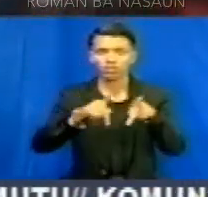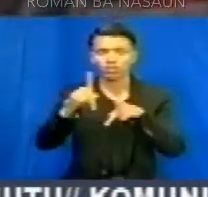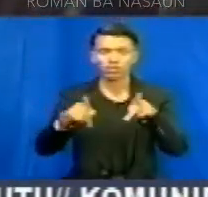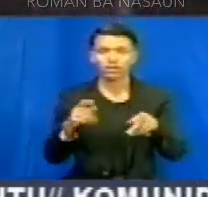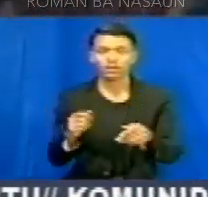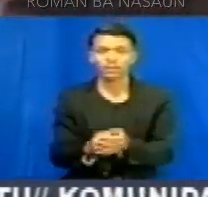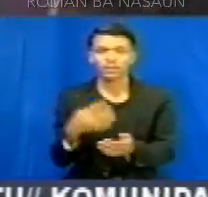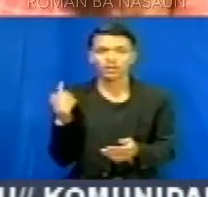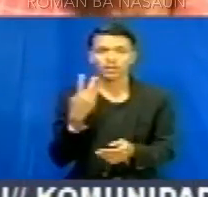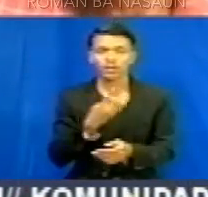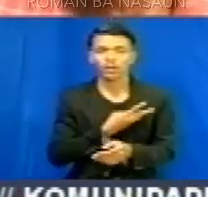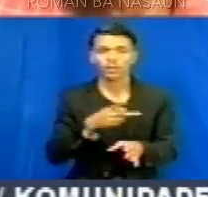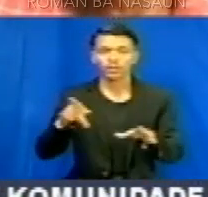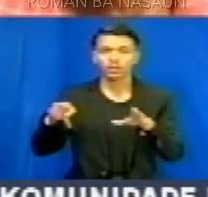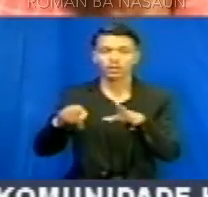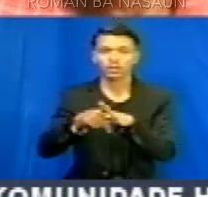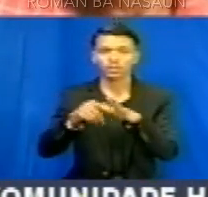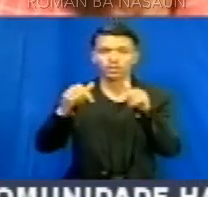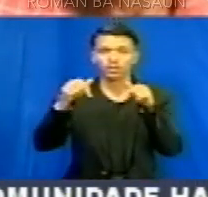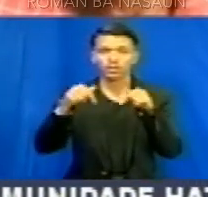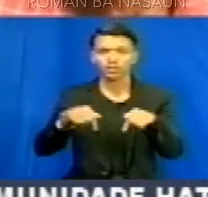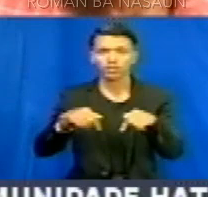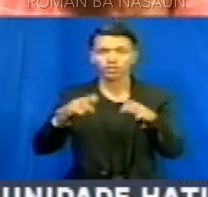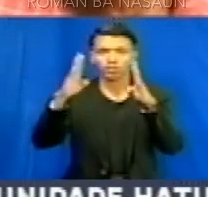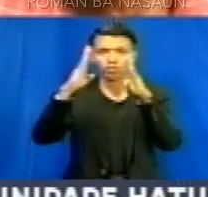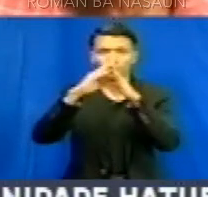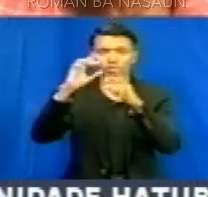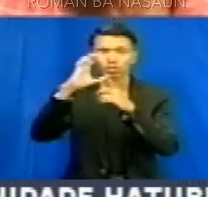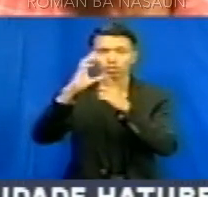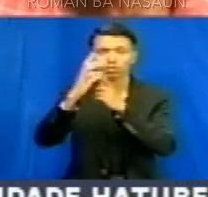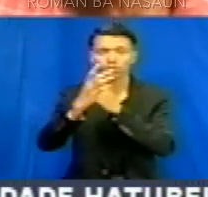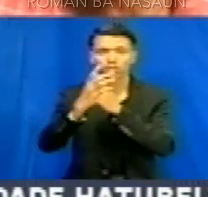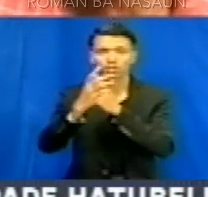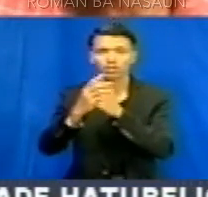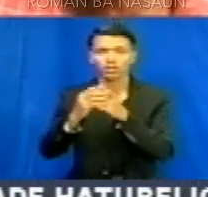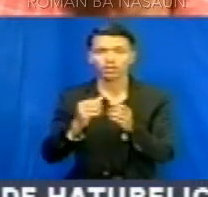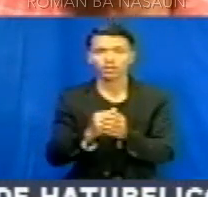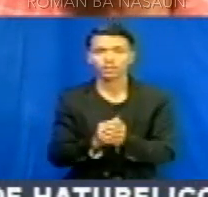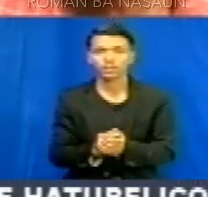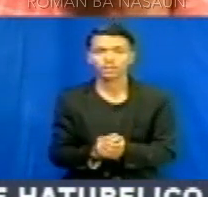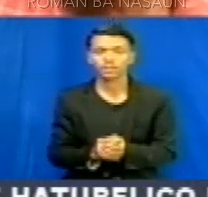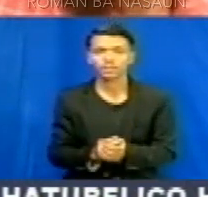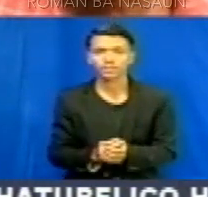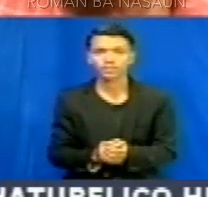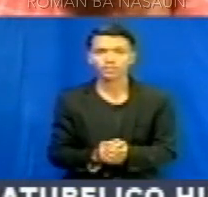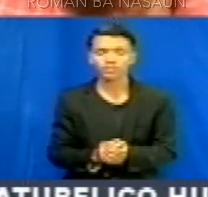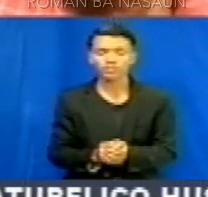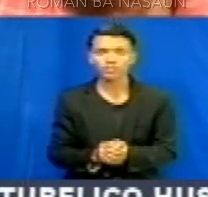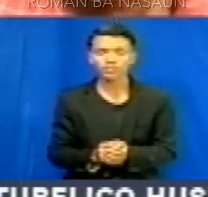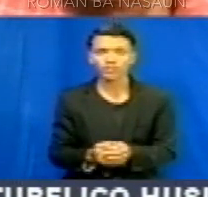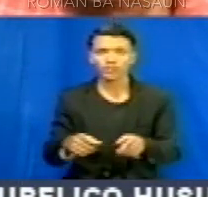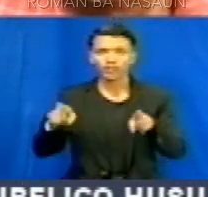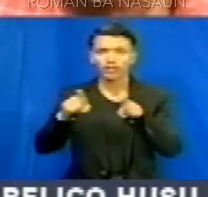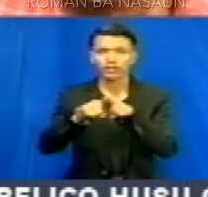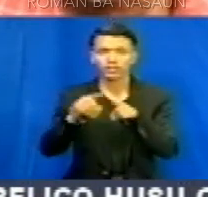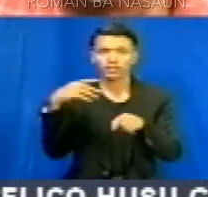Ami partisipa ya umalisan dane dia telah manmuno. Anesan